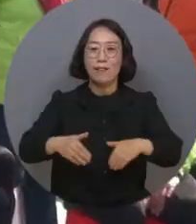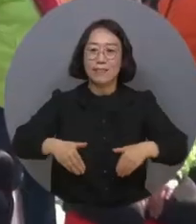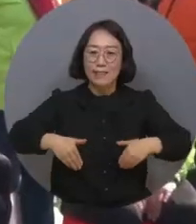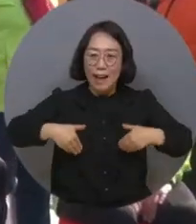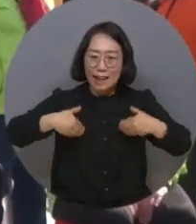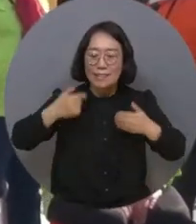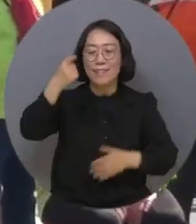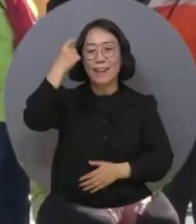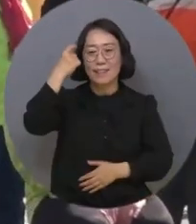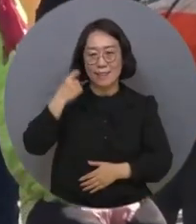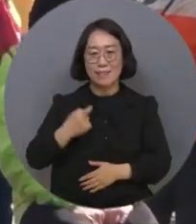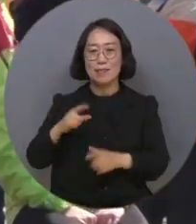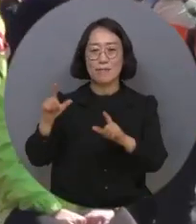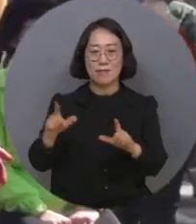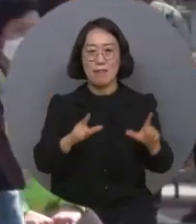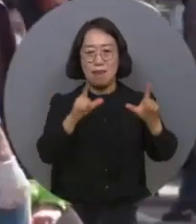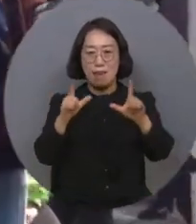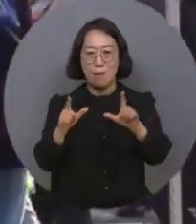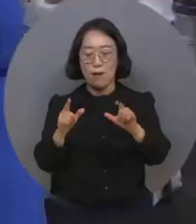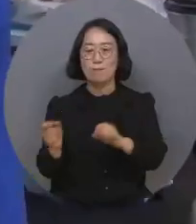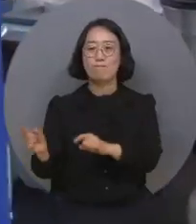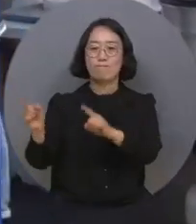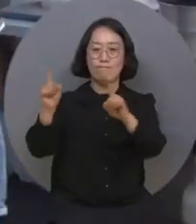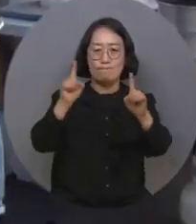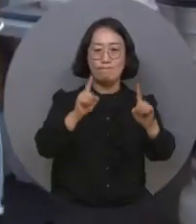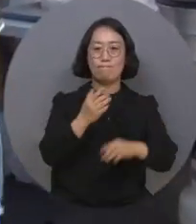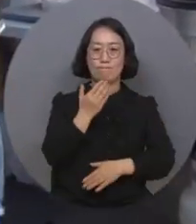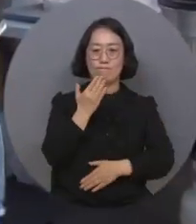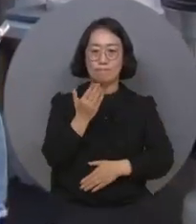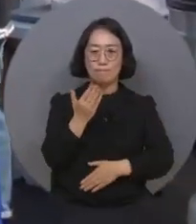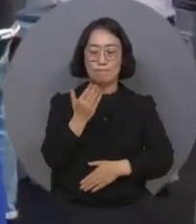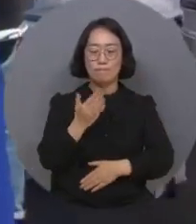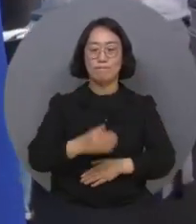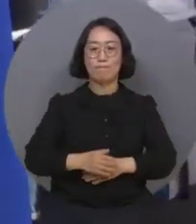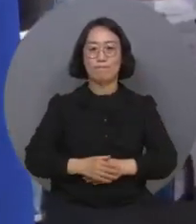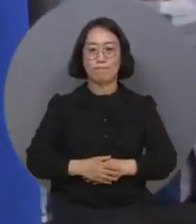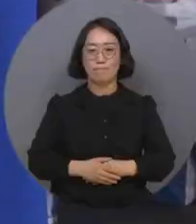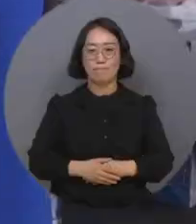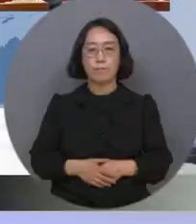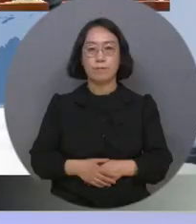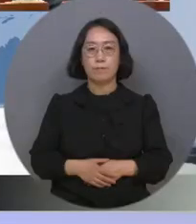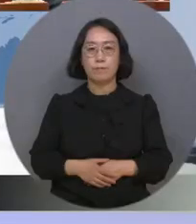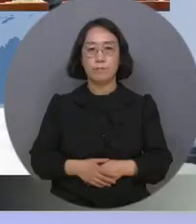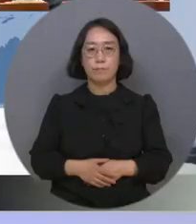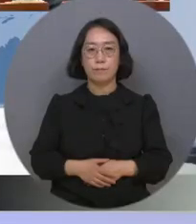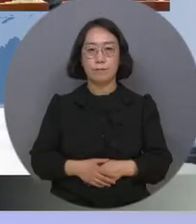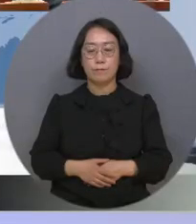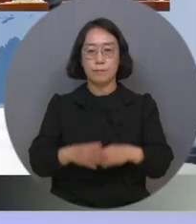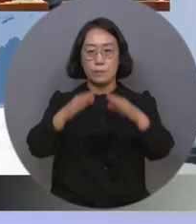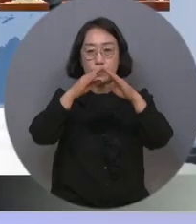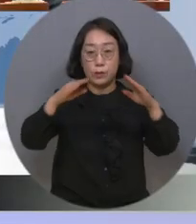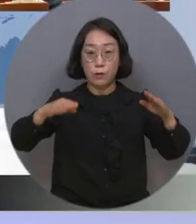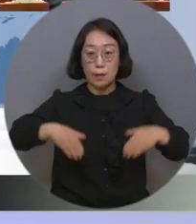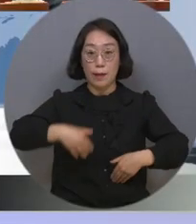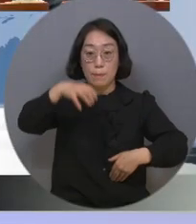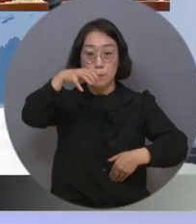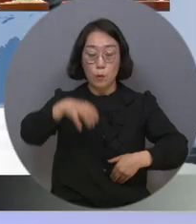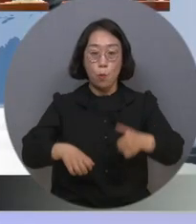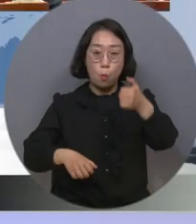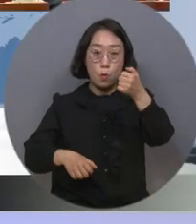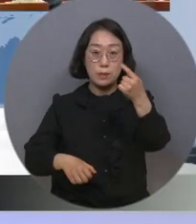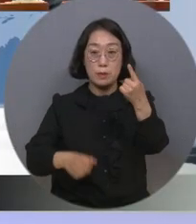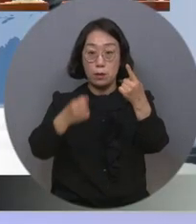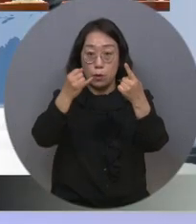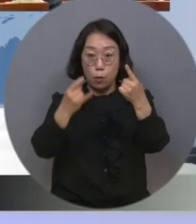봄을 맞는 일상을 찾아가고 있습니다. 복지TV 경기방송 정우선입니다. 전라남도가